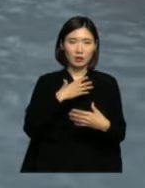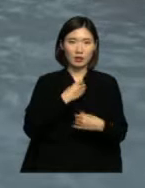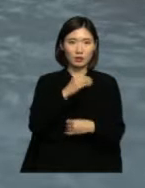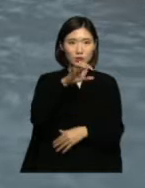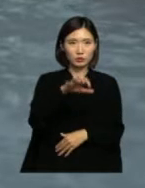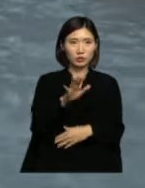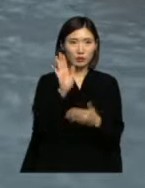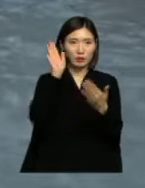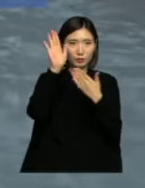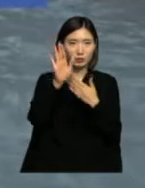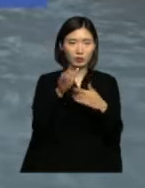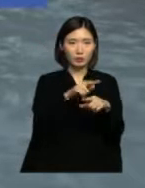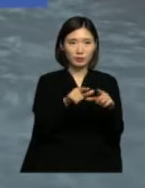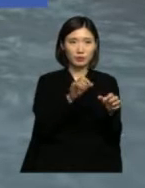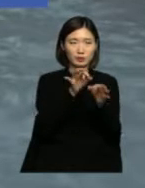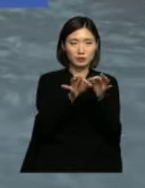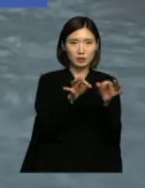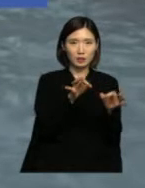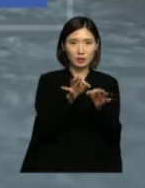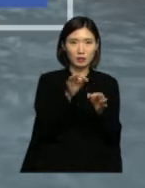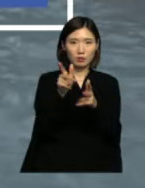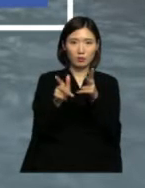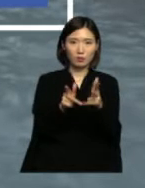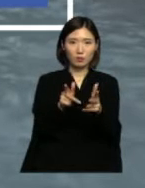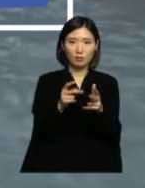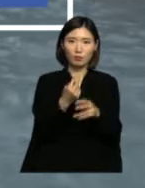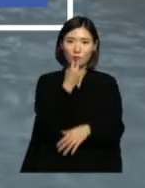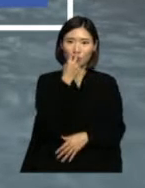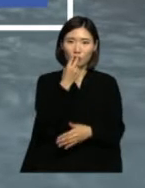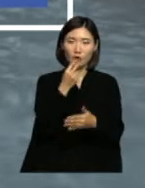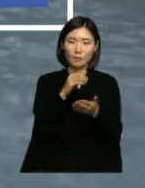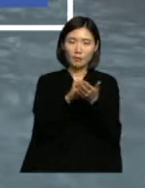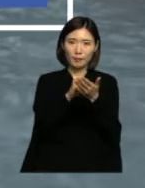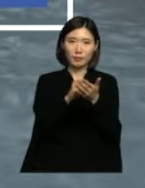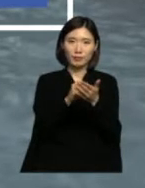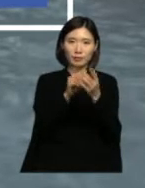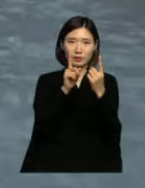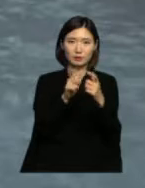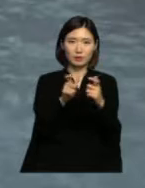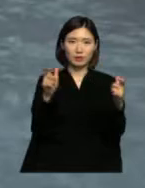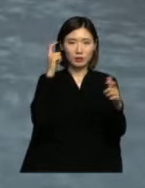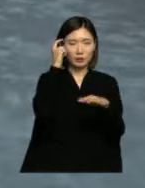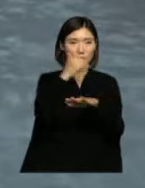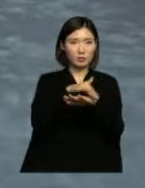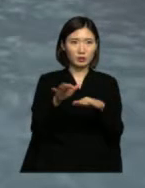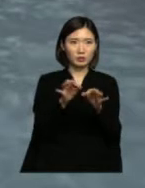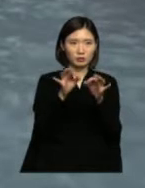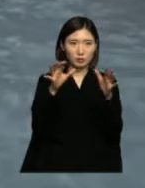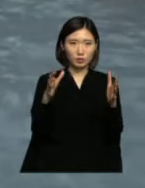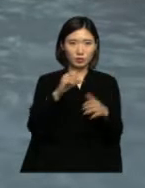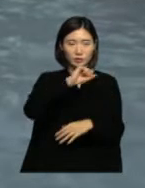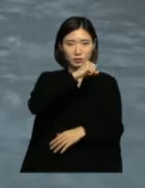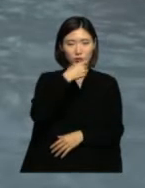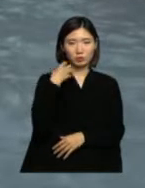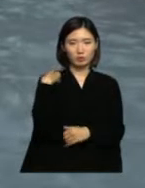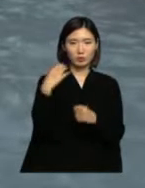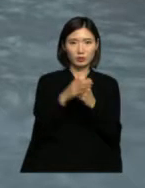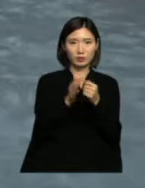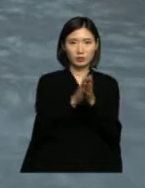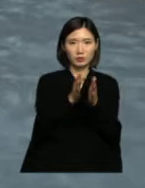앞으로 일반 상가나 공장까지 보험 대상을 확대할 예정입니다. 그동안 재정 부담으로 시행을